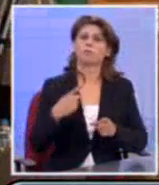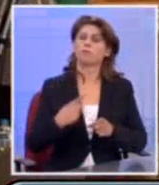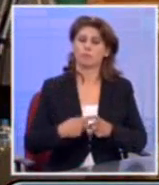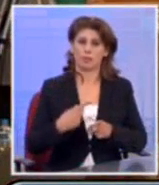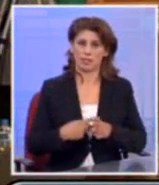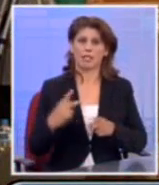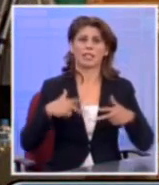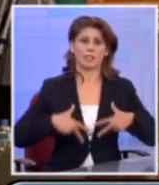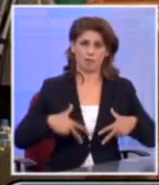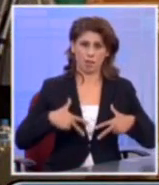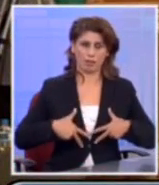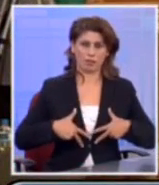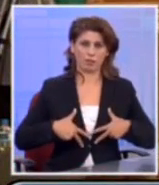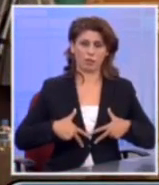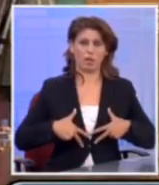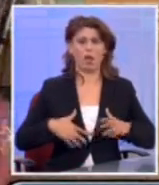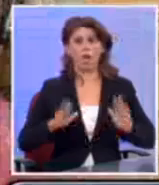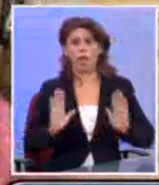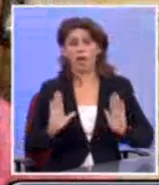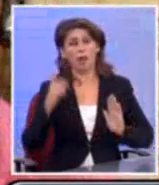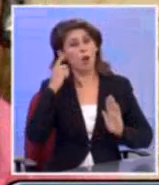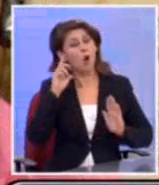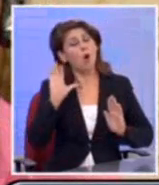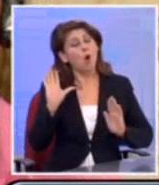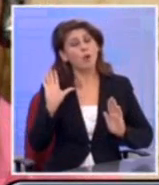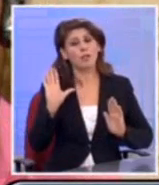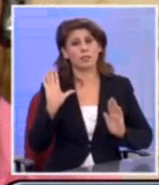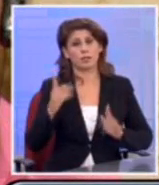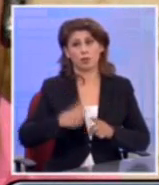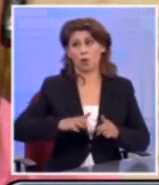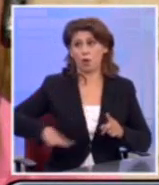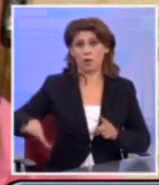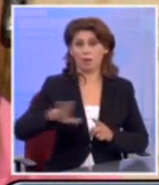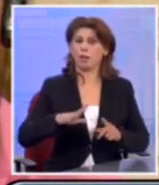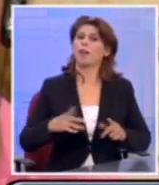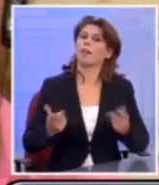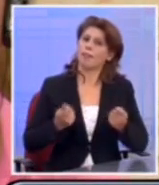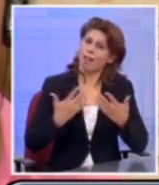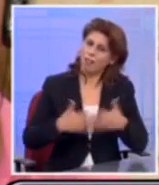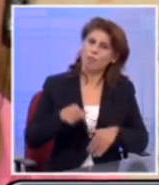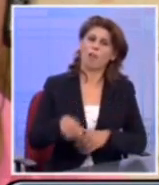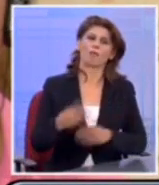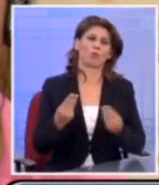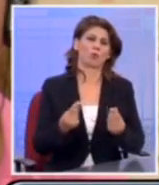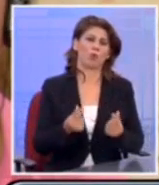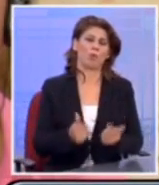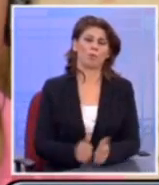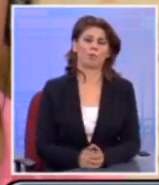ελληνικής κυβέρνησης αλλά εν αγνία του ελληνικού λαού να ενεργήσουν με αυτόν τον τρόπο.